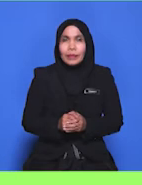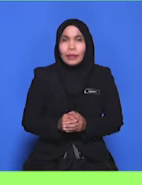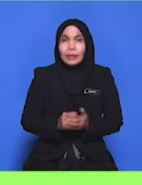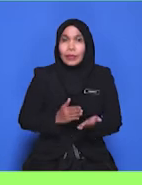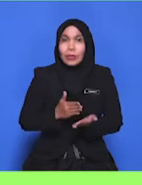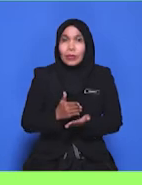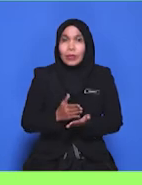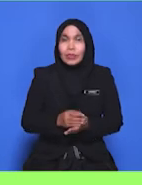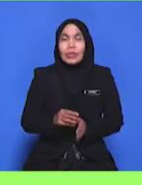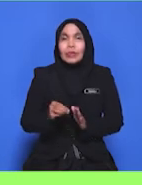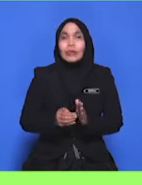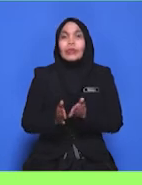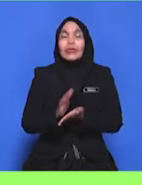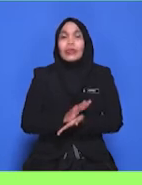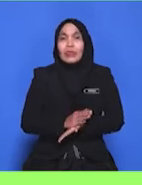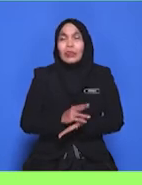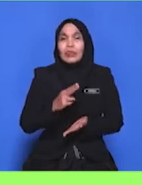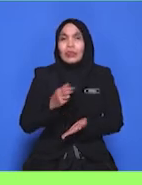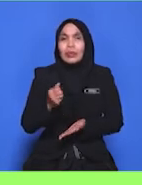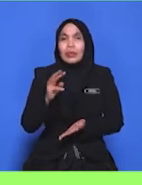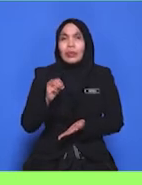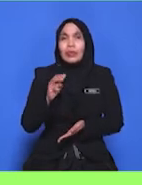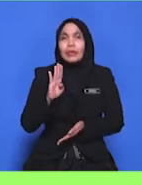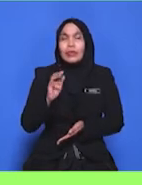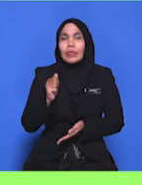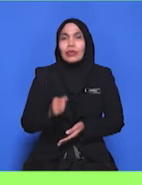menjadi hamba Allah Subhanahu wa Ta'ala